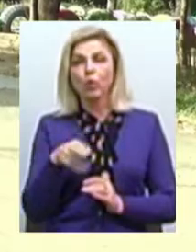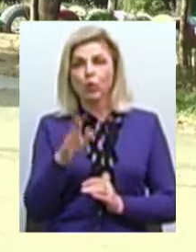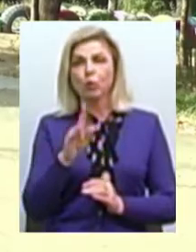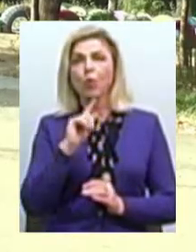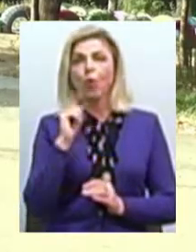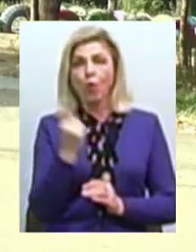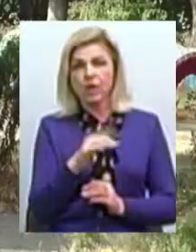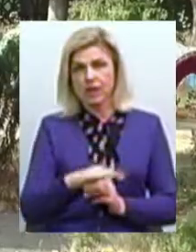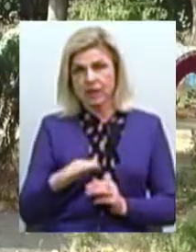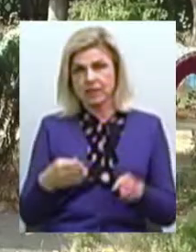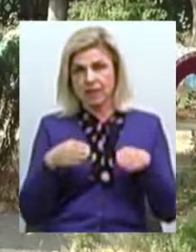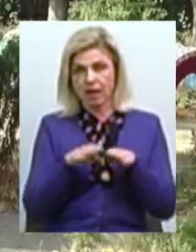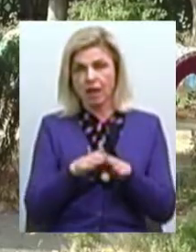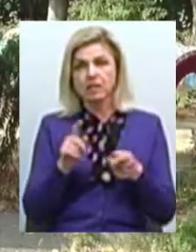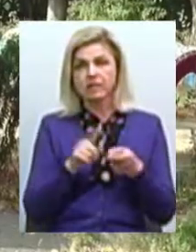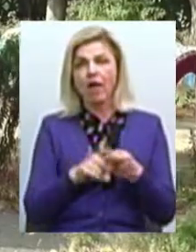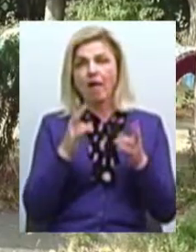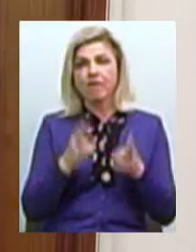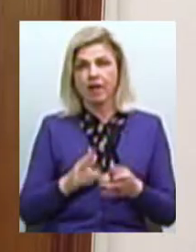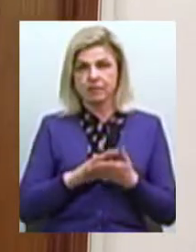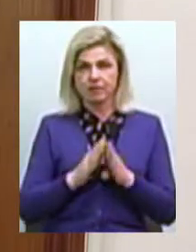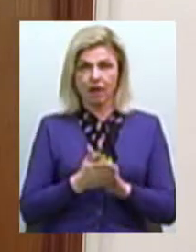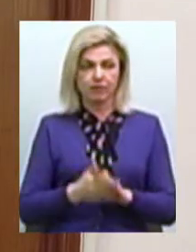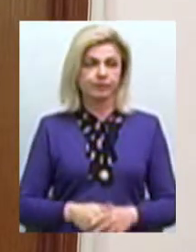заклад закритий в зв'язку з аварійним станом.